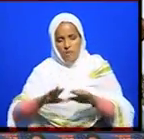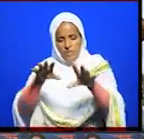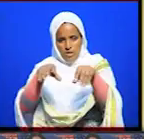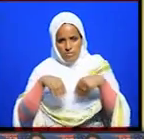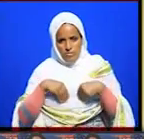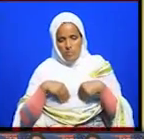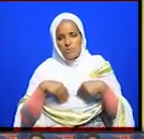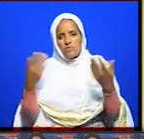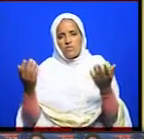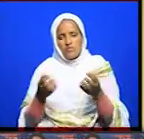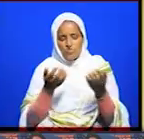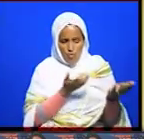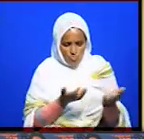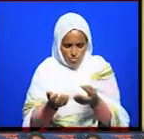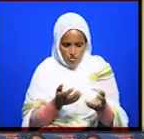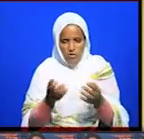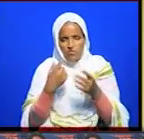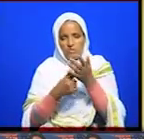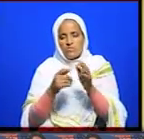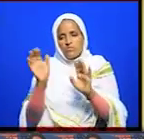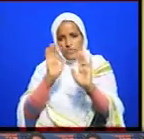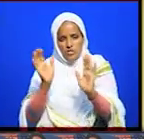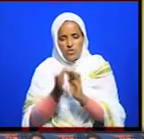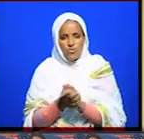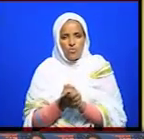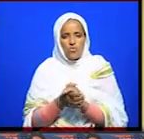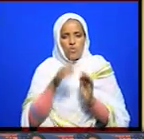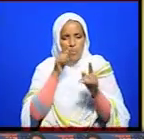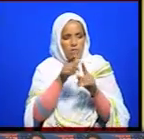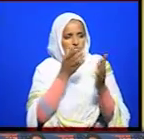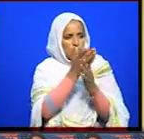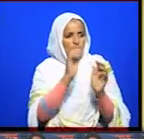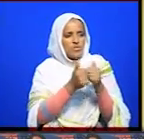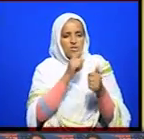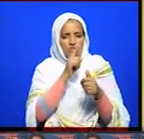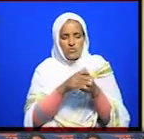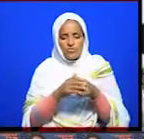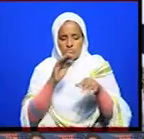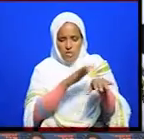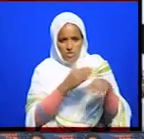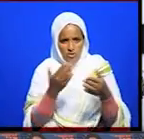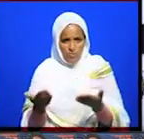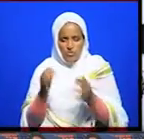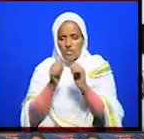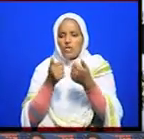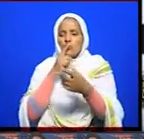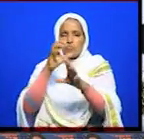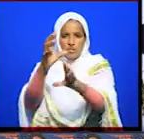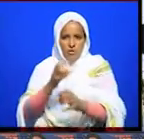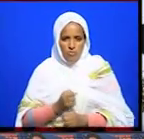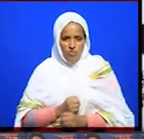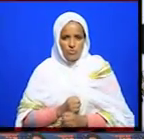ያው እንሸኛለን የመጣው እና ተቀብለን ተሽቆጥቁጠን ነው የምንሸኝ። በአንቺስ በኩል እንዴት